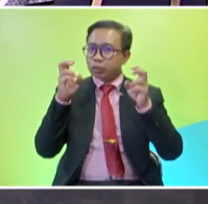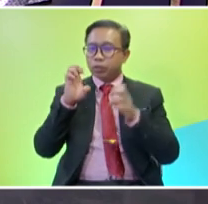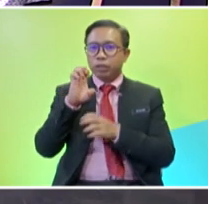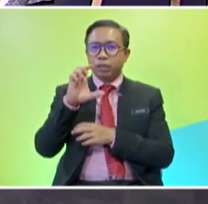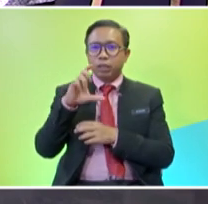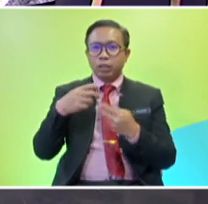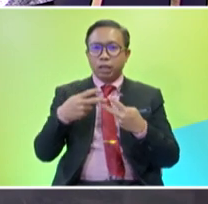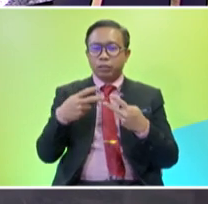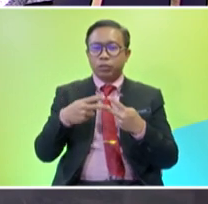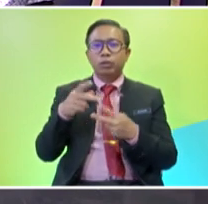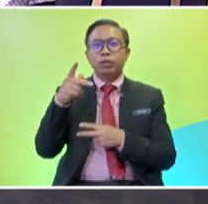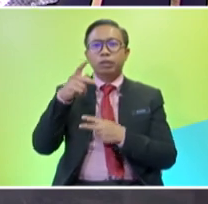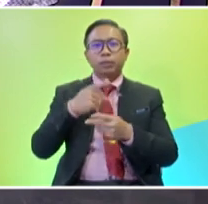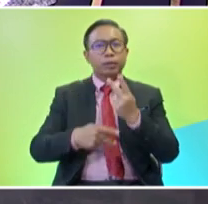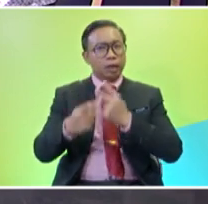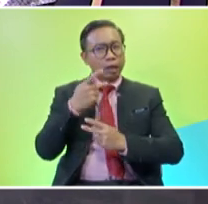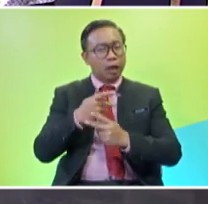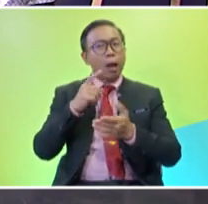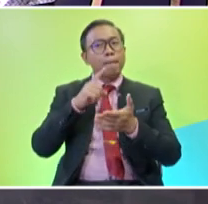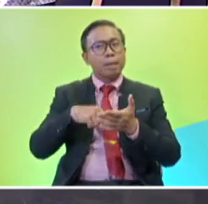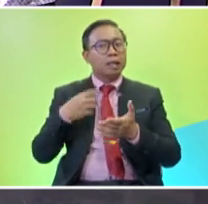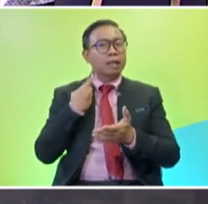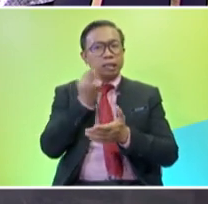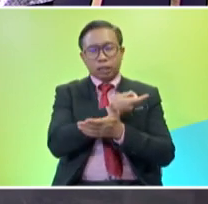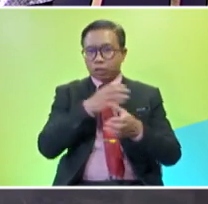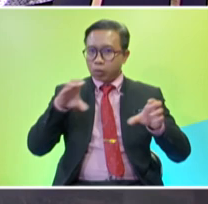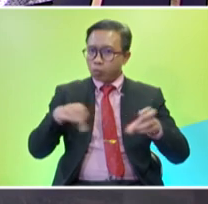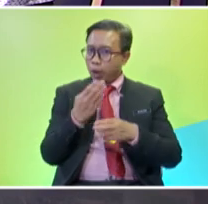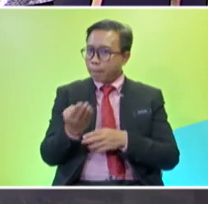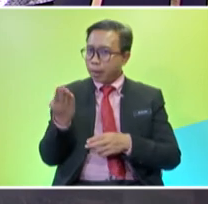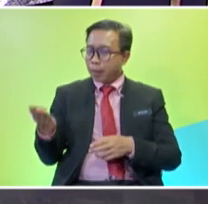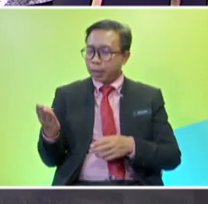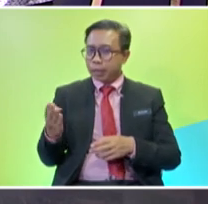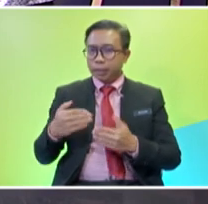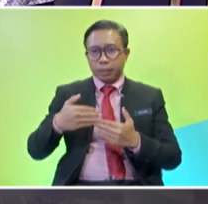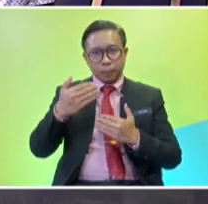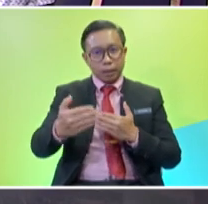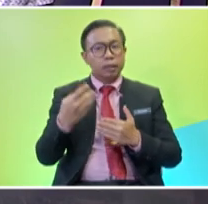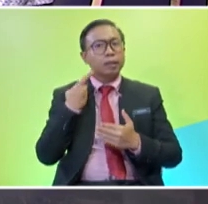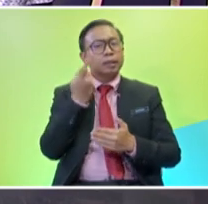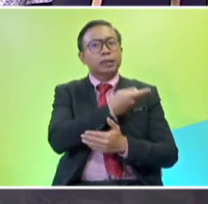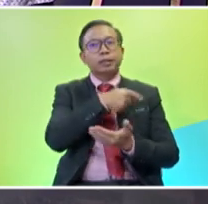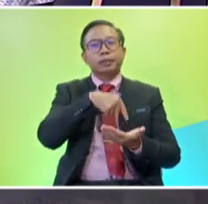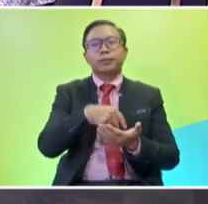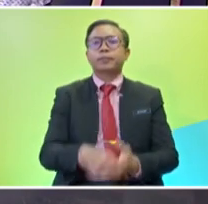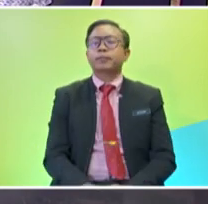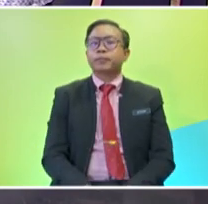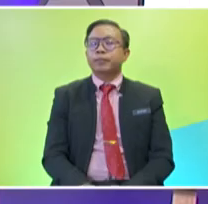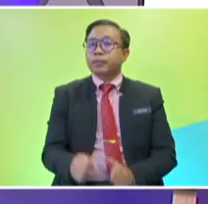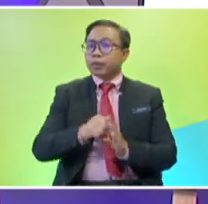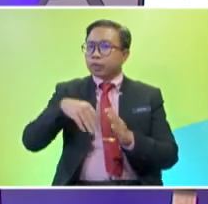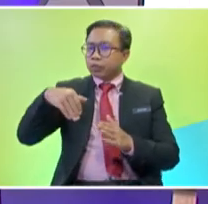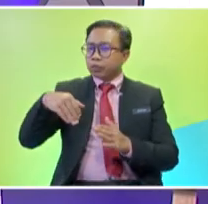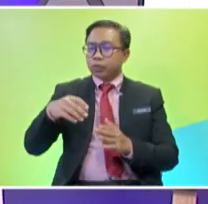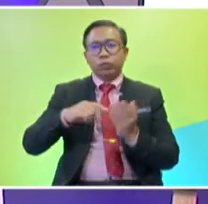apakah yang kita akan buat dengan bahan-bahan yang berada di depan kita Sebelum kita mulai